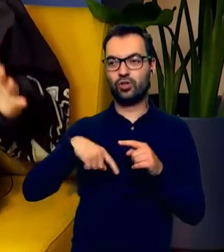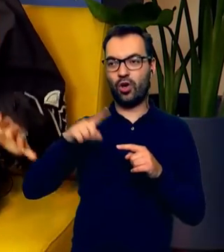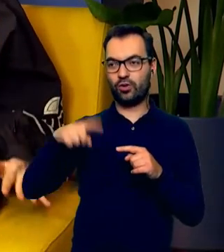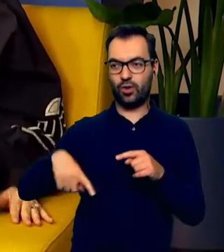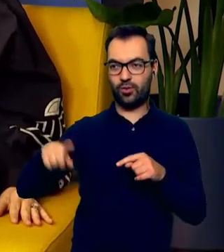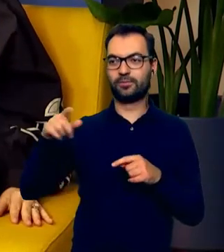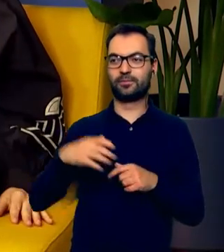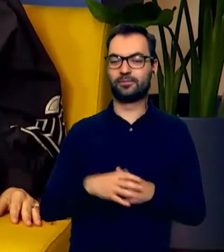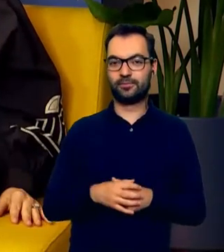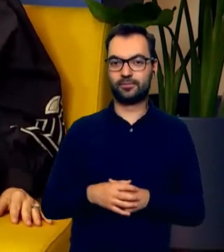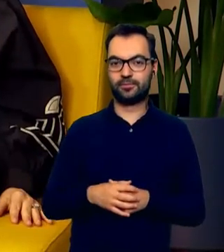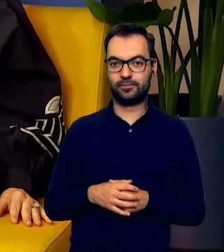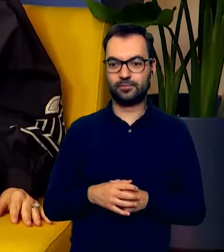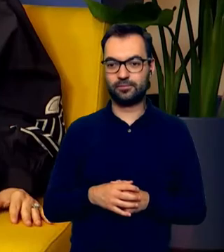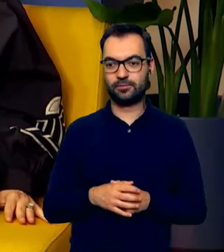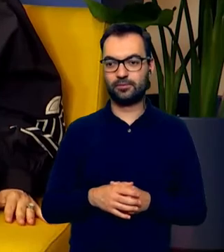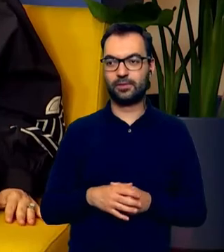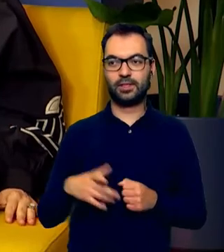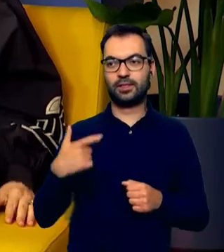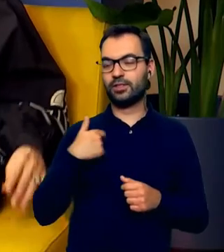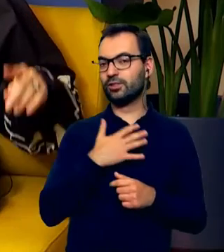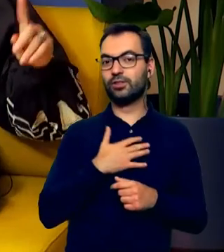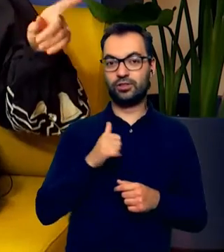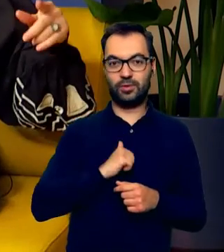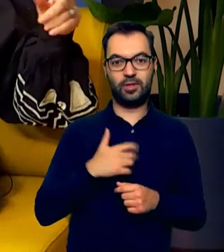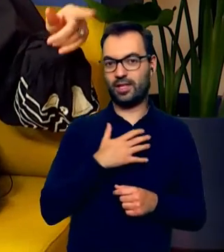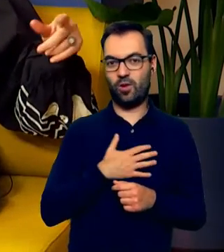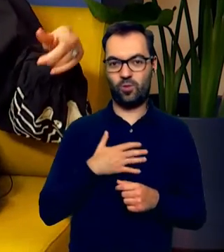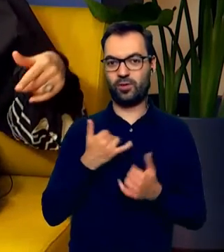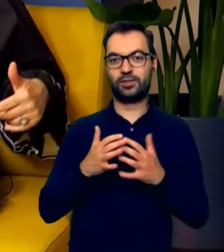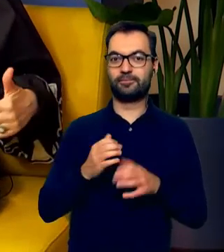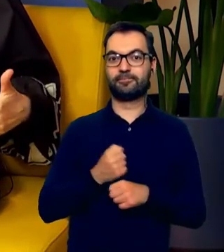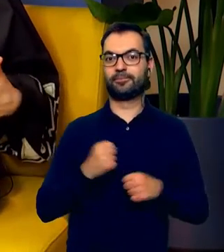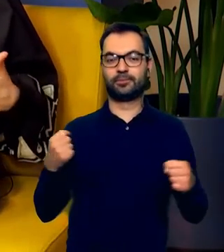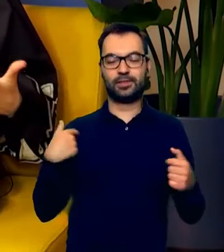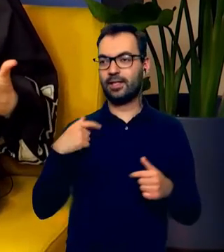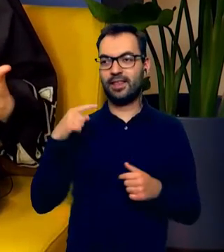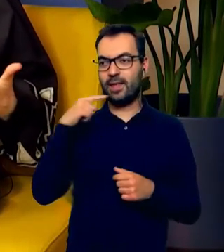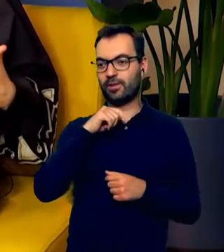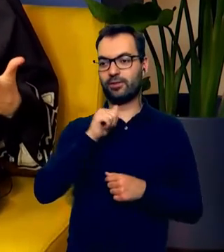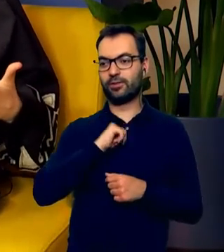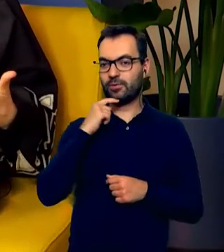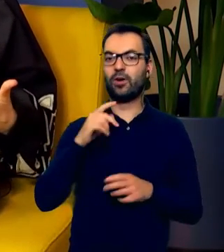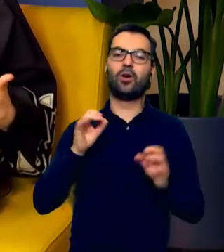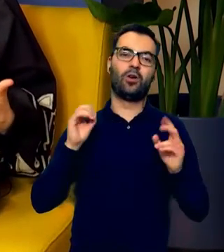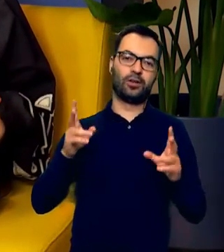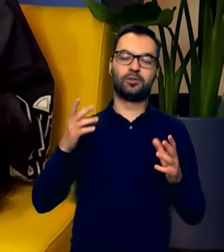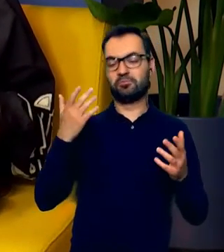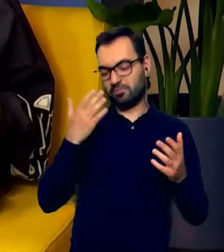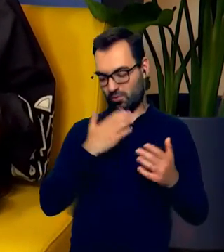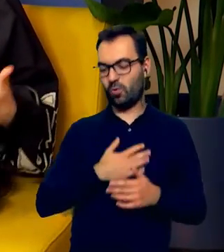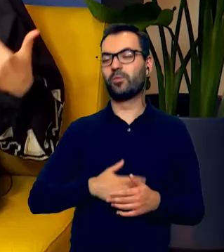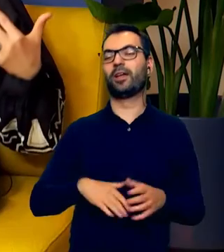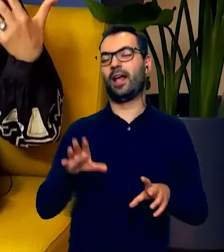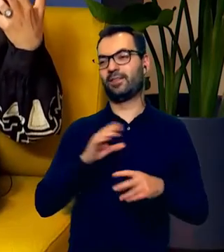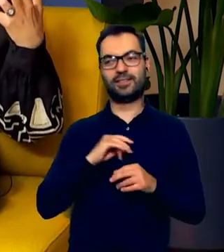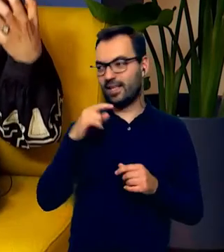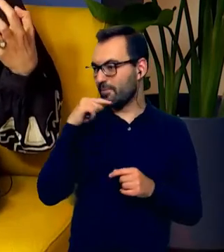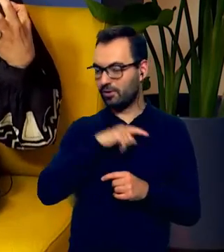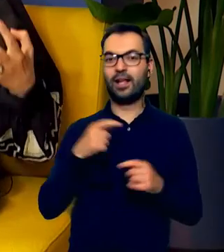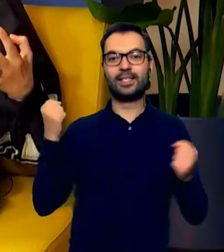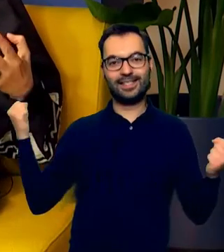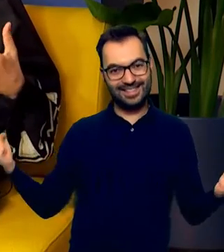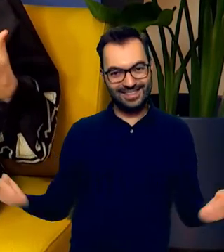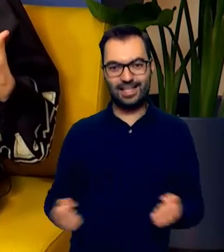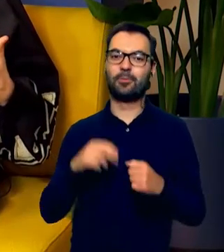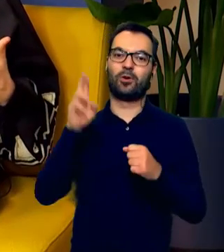królowej efektu jojo i wcale siebie nie lubię w tej drugiej fazie. Nie potrafię sobie powiedzieć, no Magda, lub się. Ale